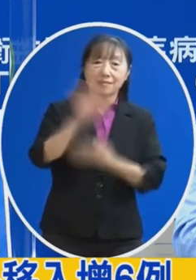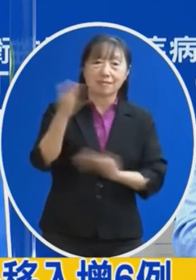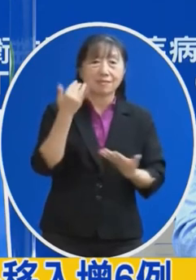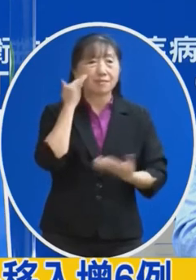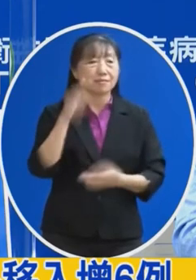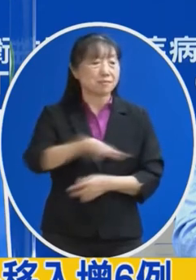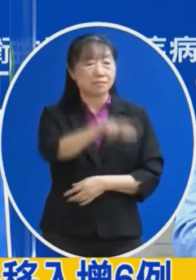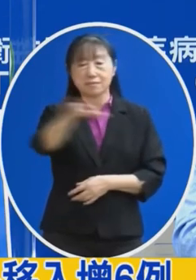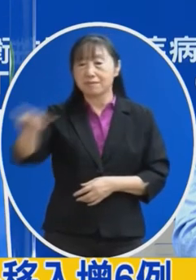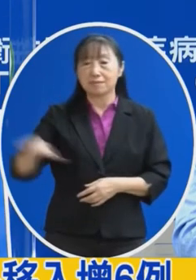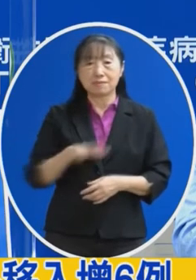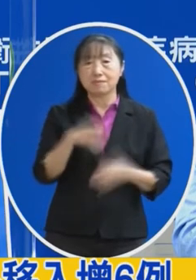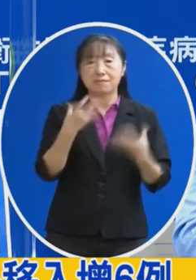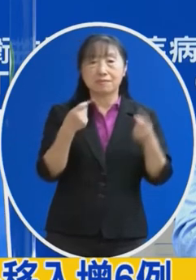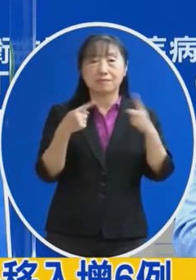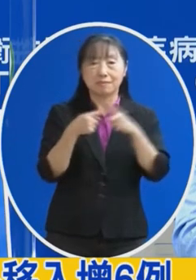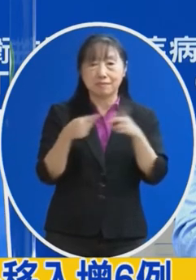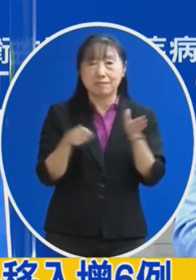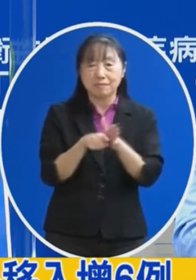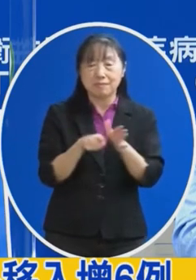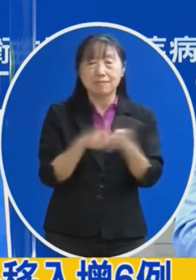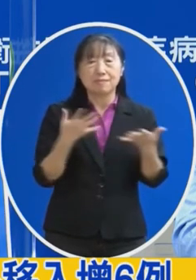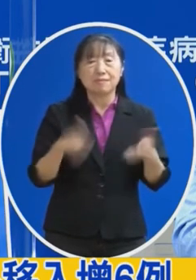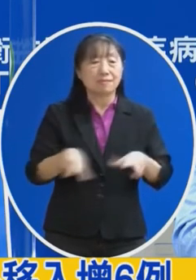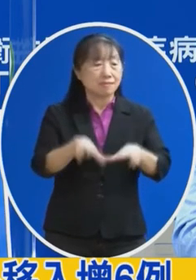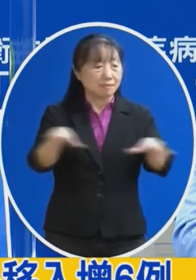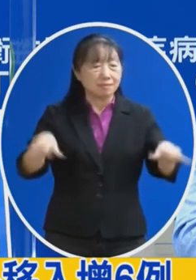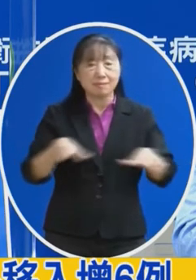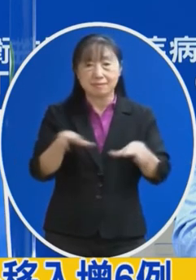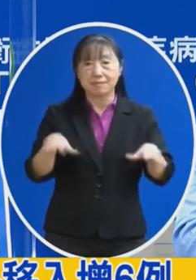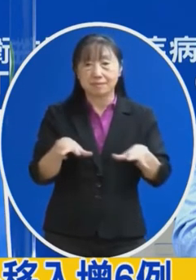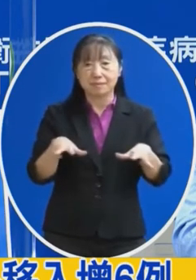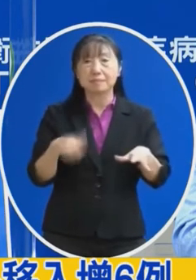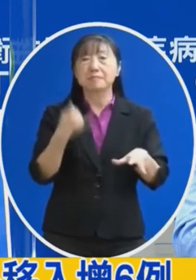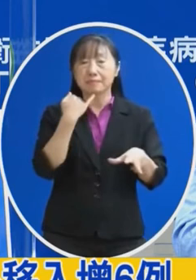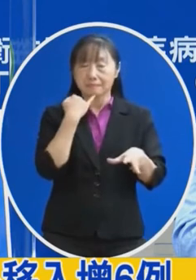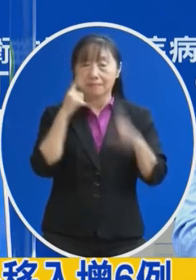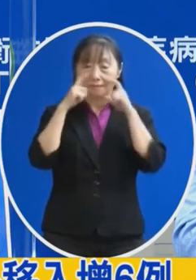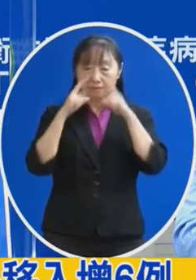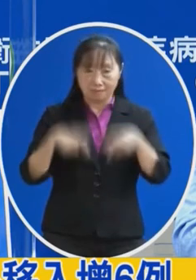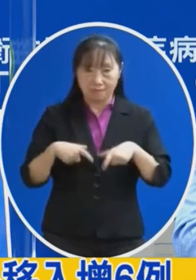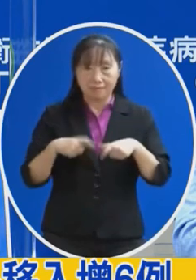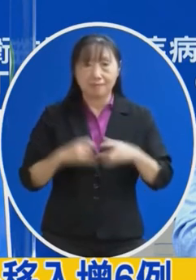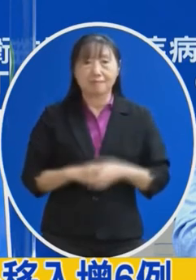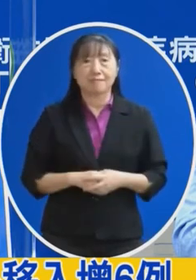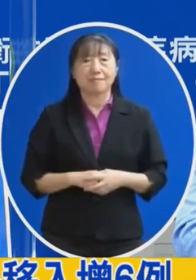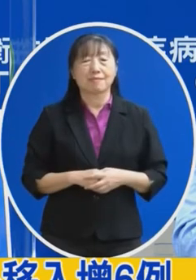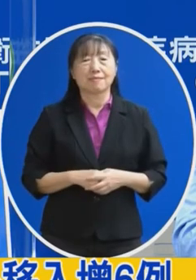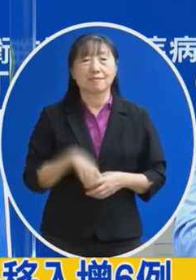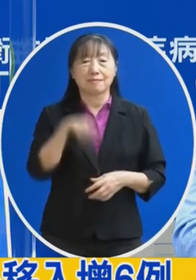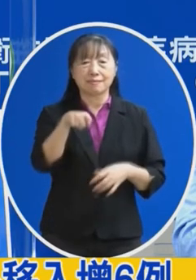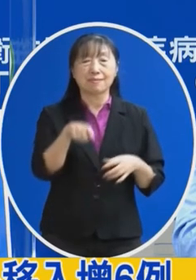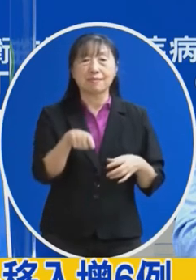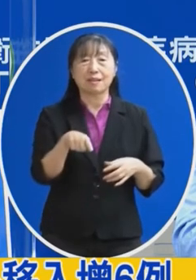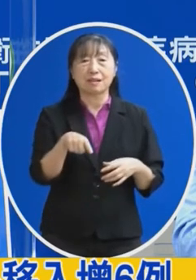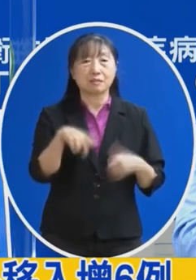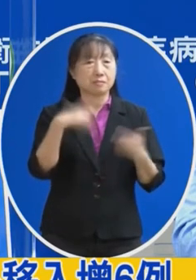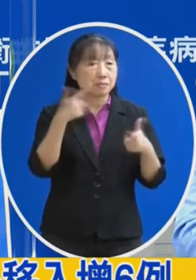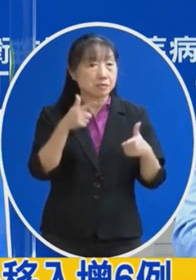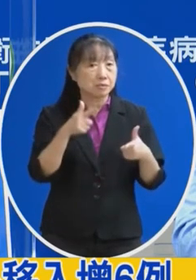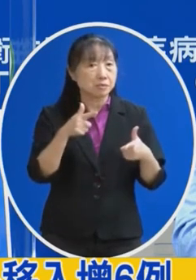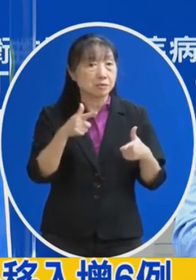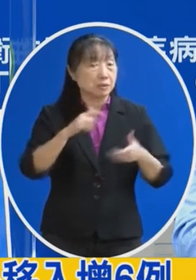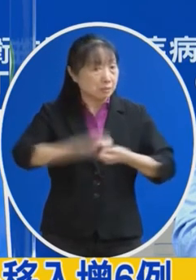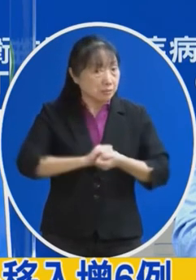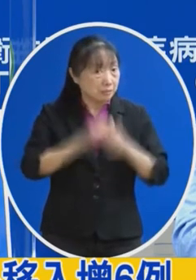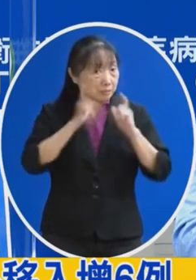有人的维持社交距离以上，那空旷的地方就可以不用戴，是可以不用戴，不是应该不用